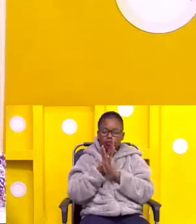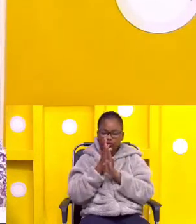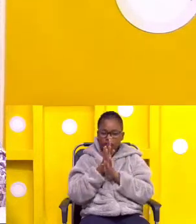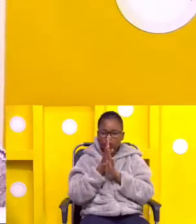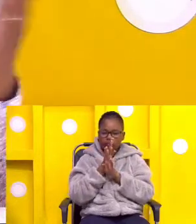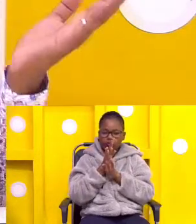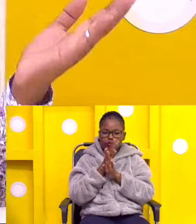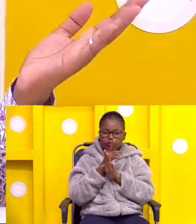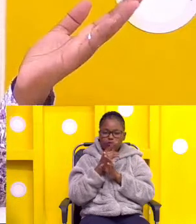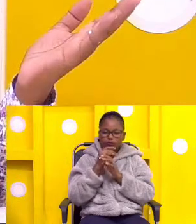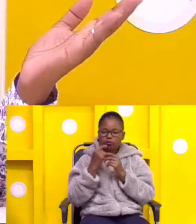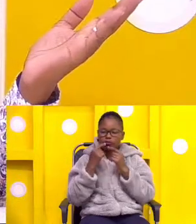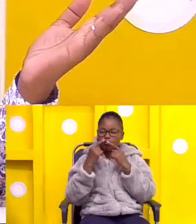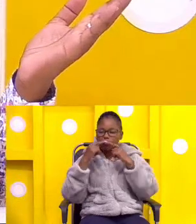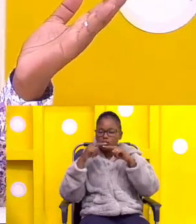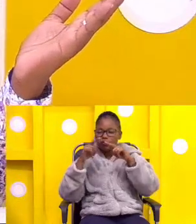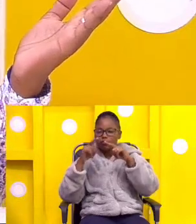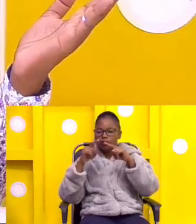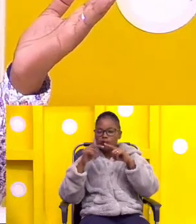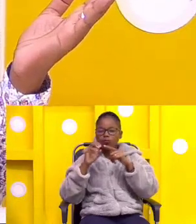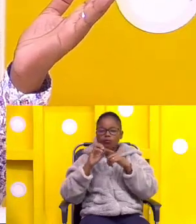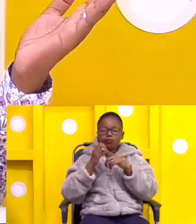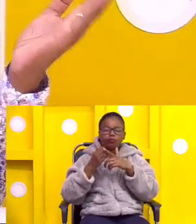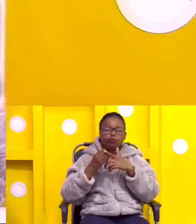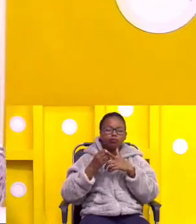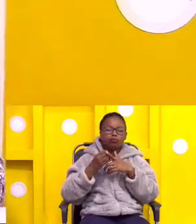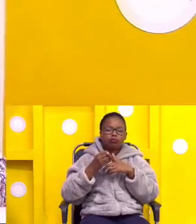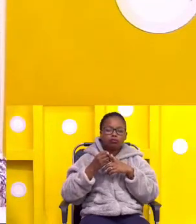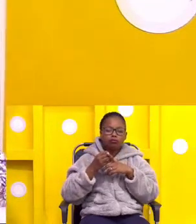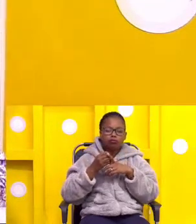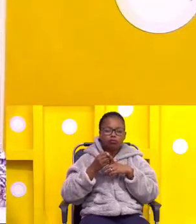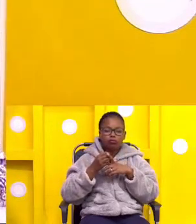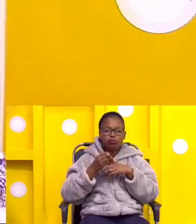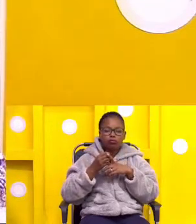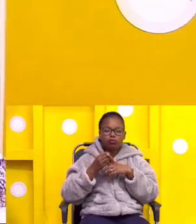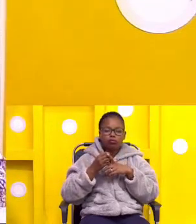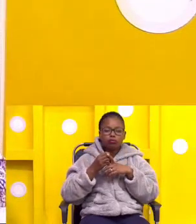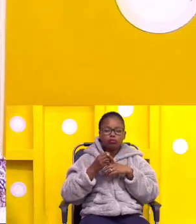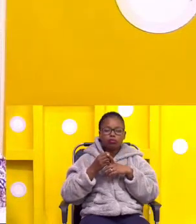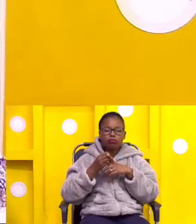nyakana wimudu wakanuwa ni hudhi kukira. Your godfather.